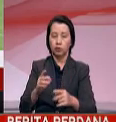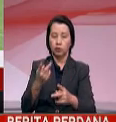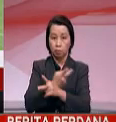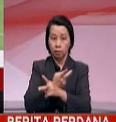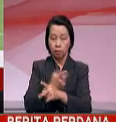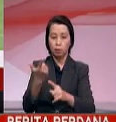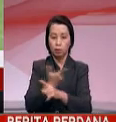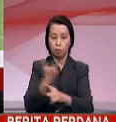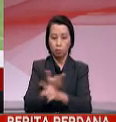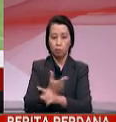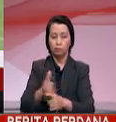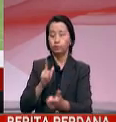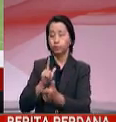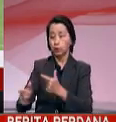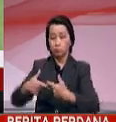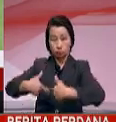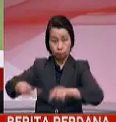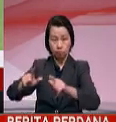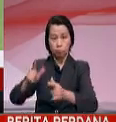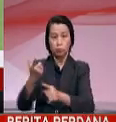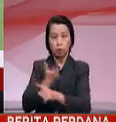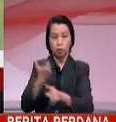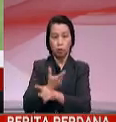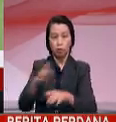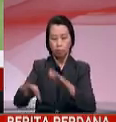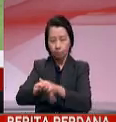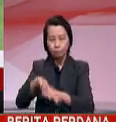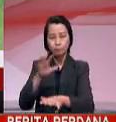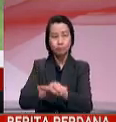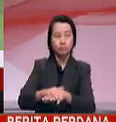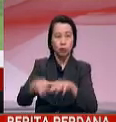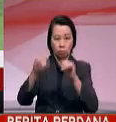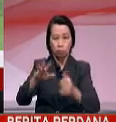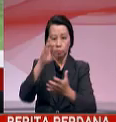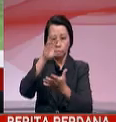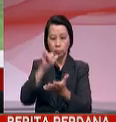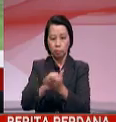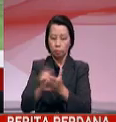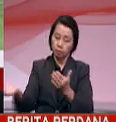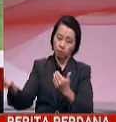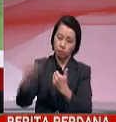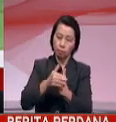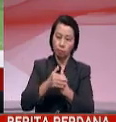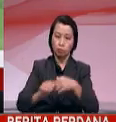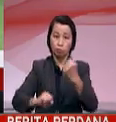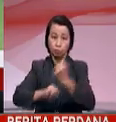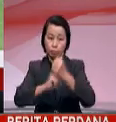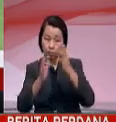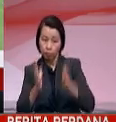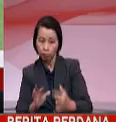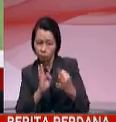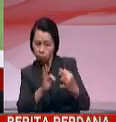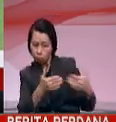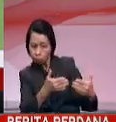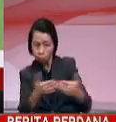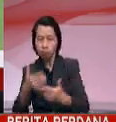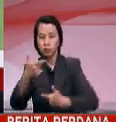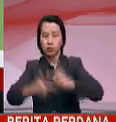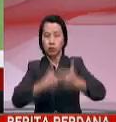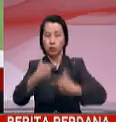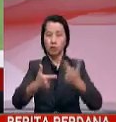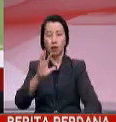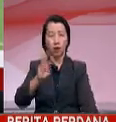latihan. Selain itu, kebenaran latihan secara bersentuhan dapat meyakinkan kembali pihak penaja terhadap kesinambungan Liga